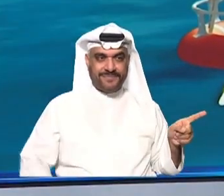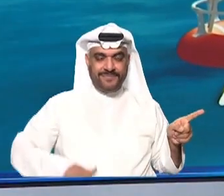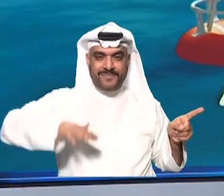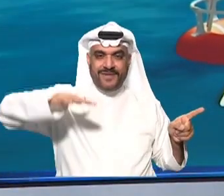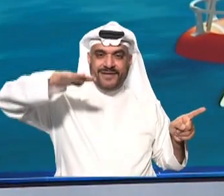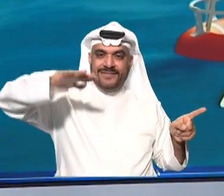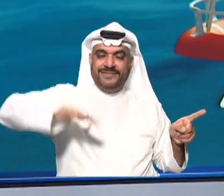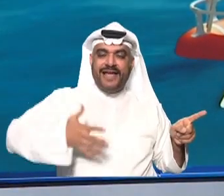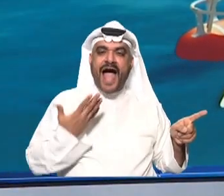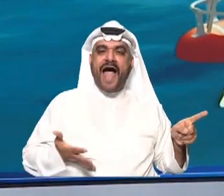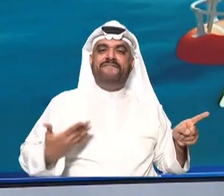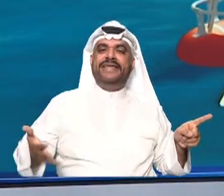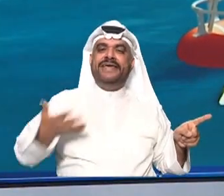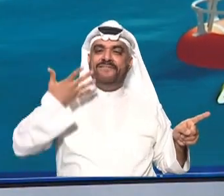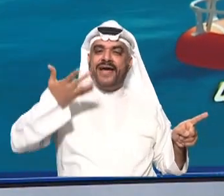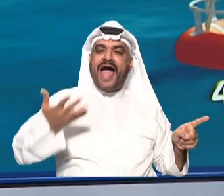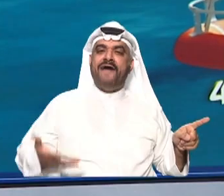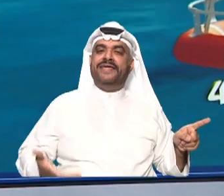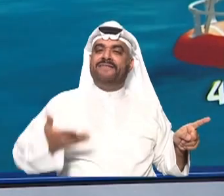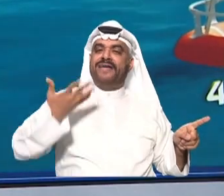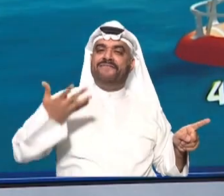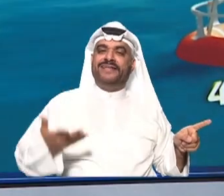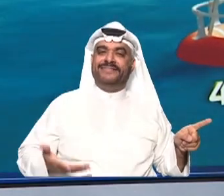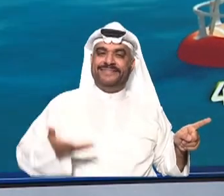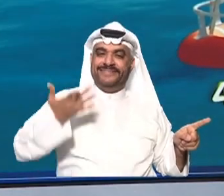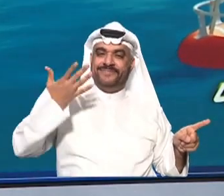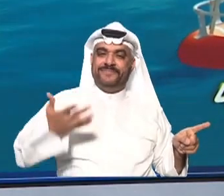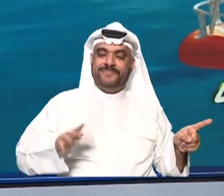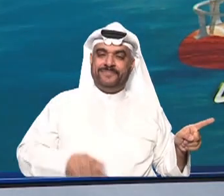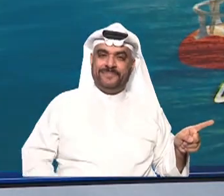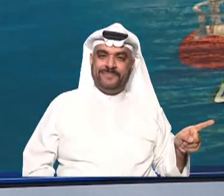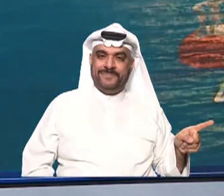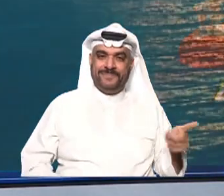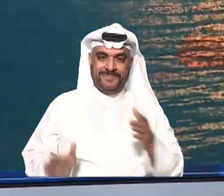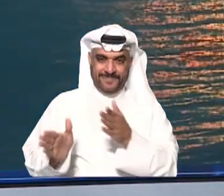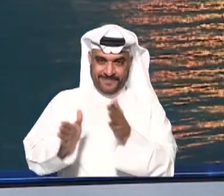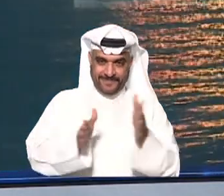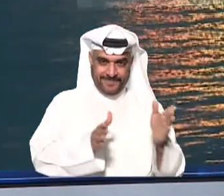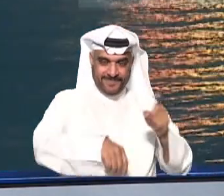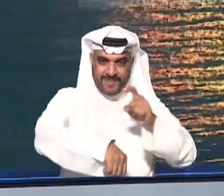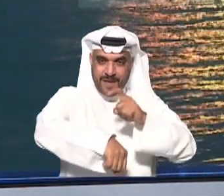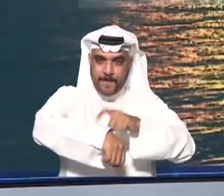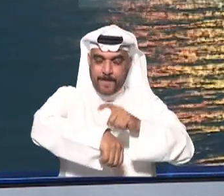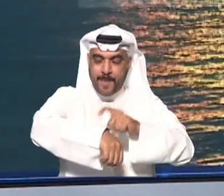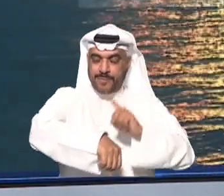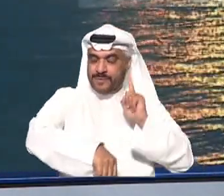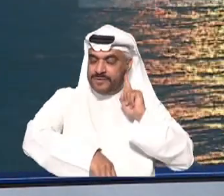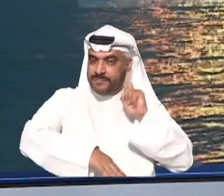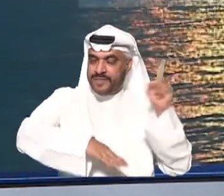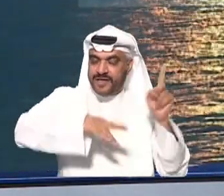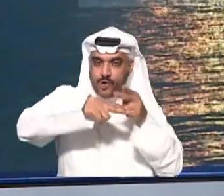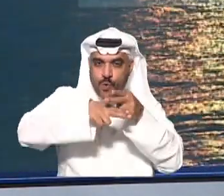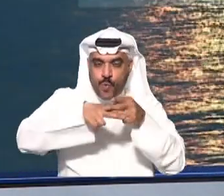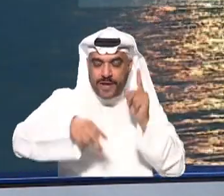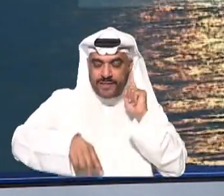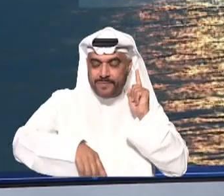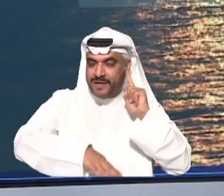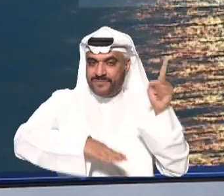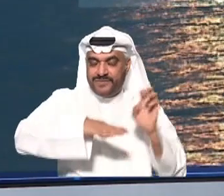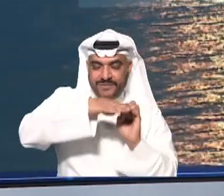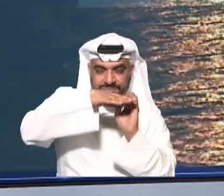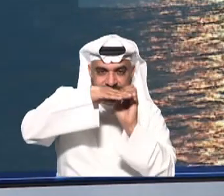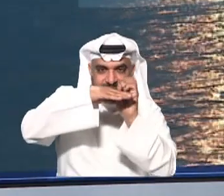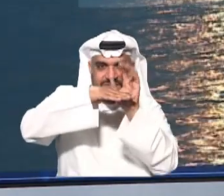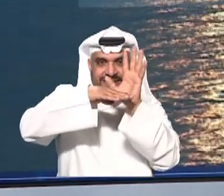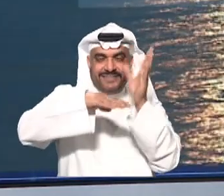خفيف إلى معتدل الموج، وارتفاع الموج من 1 إلى 4 أقدام. المواقيت بإذن الله على حسب التوقيت المحلي مدينة الكويت، موعد أذان